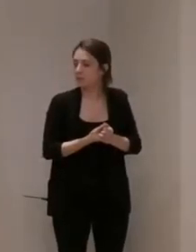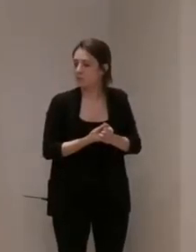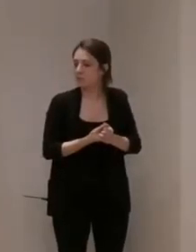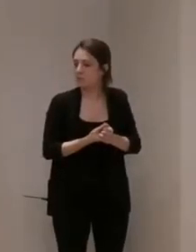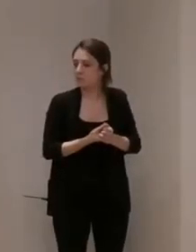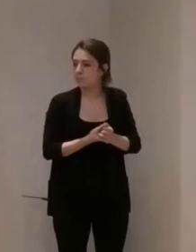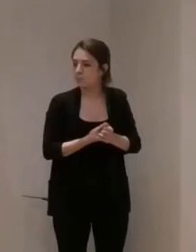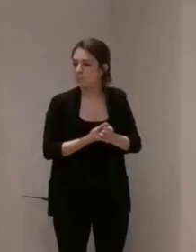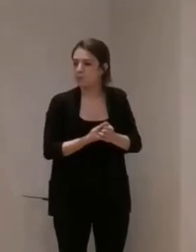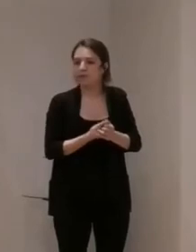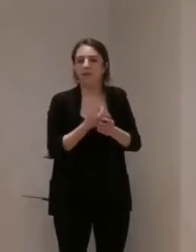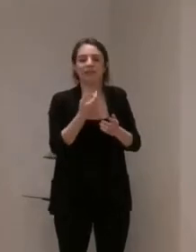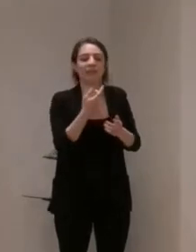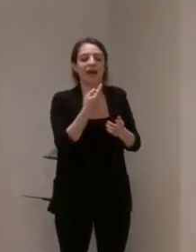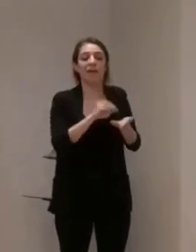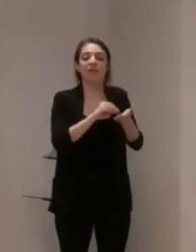Aquests canvis durs